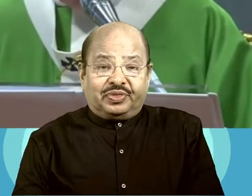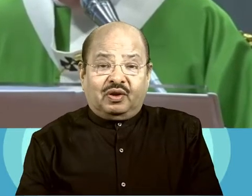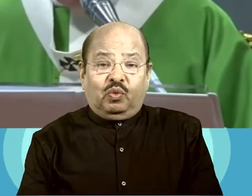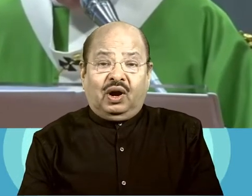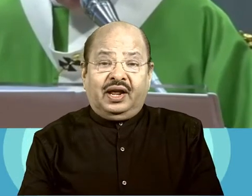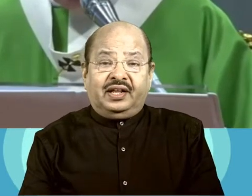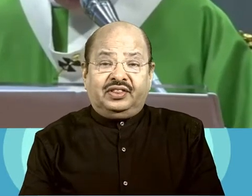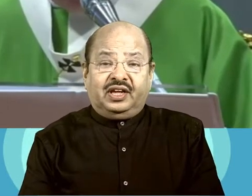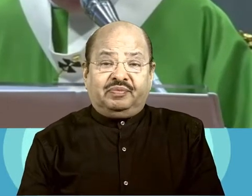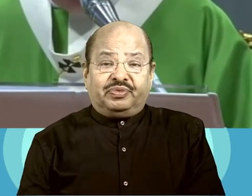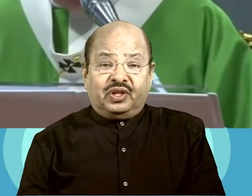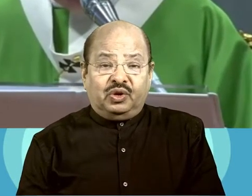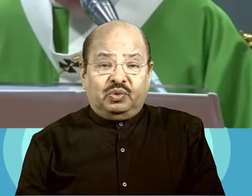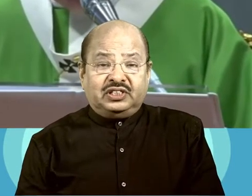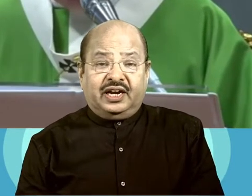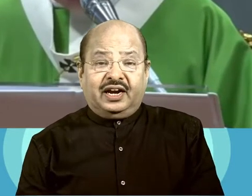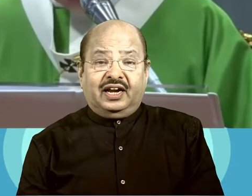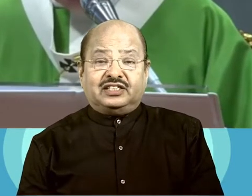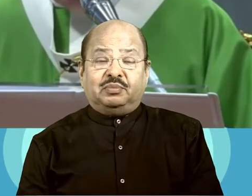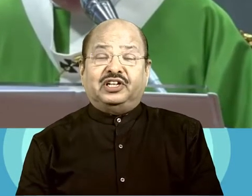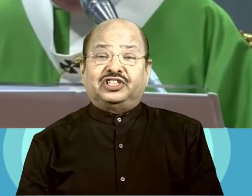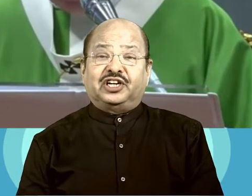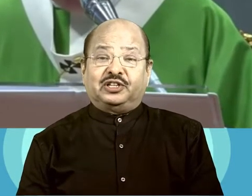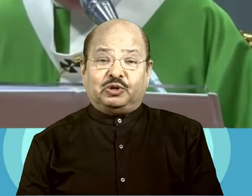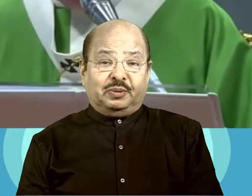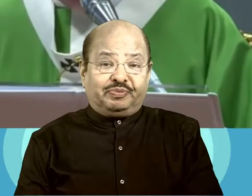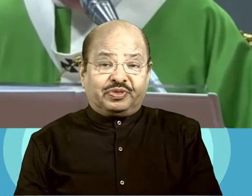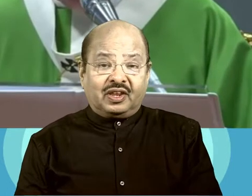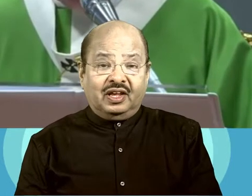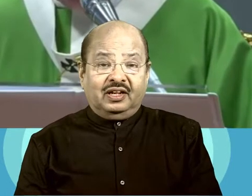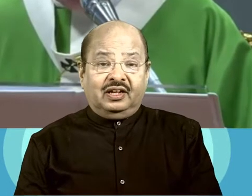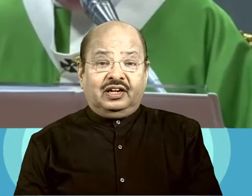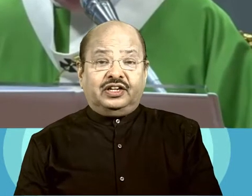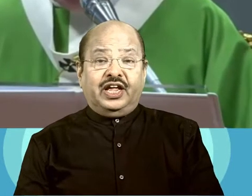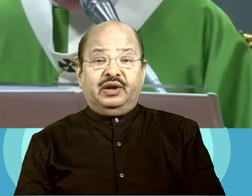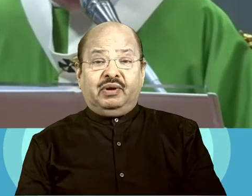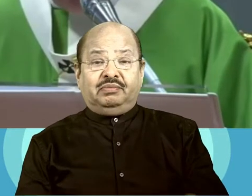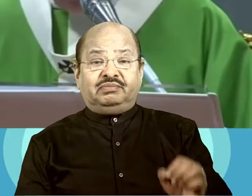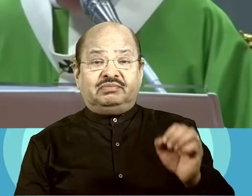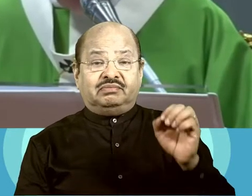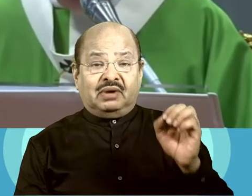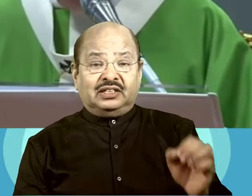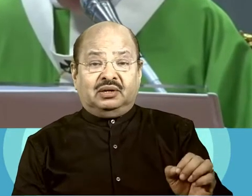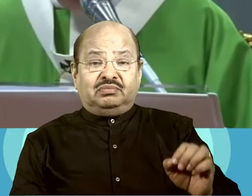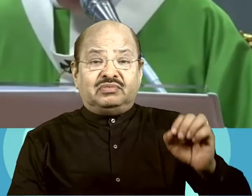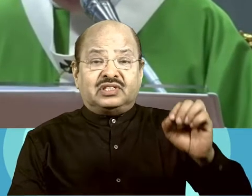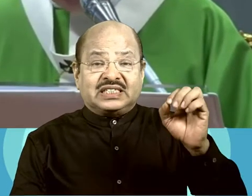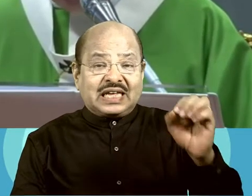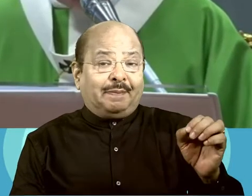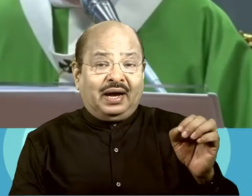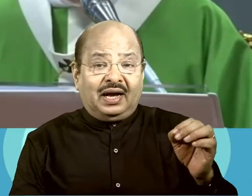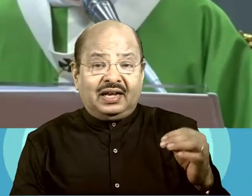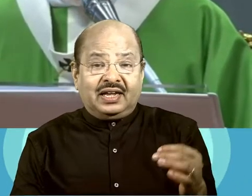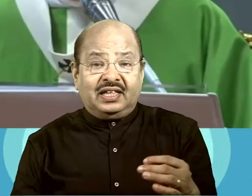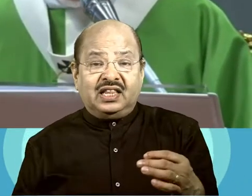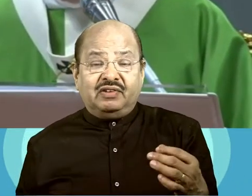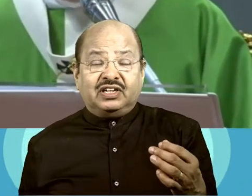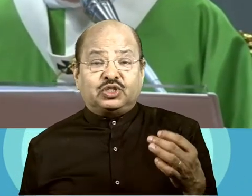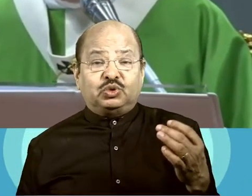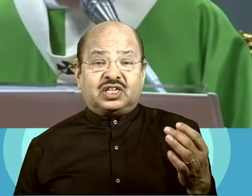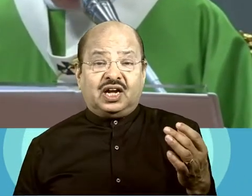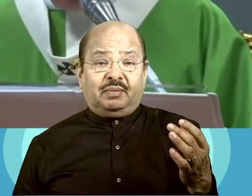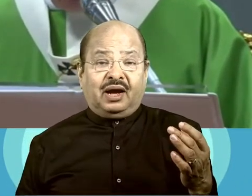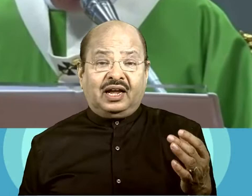39. വളരെയധികം യുവജനങ്ങളെ സംബന്ധിച്ചിടത്തോളം ദൈവം, മതം, സഭ